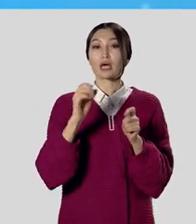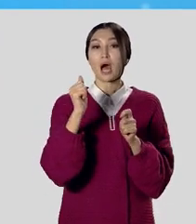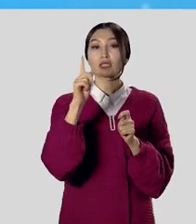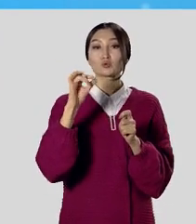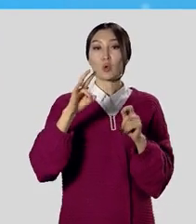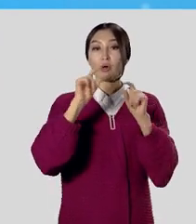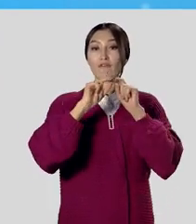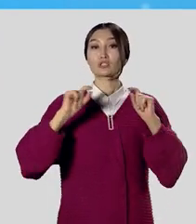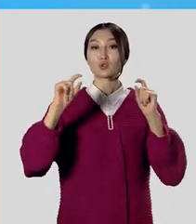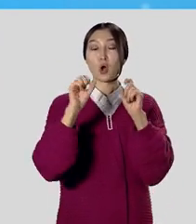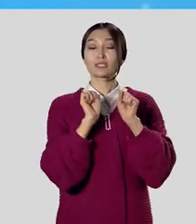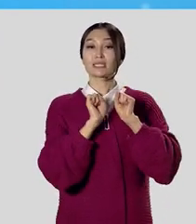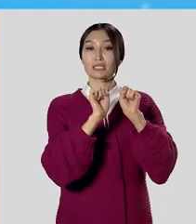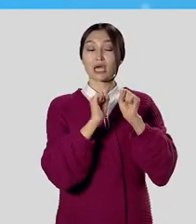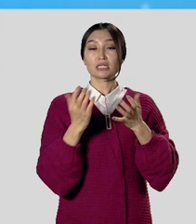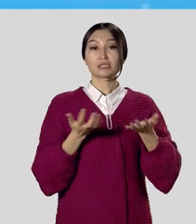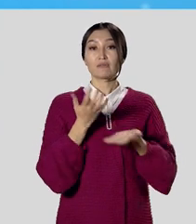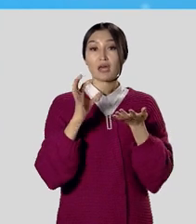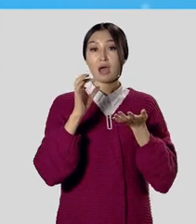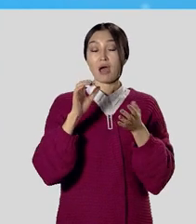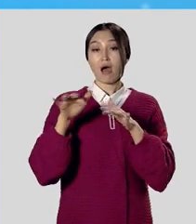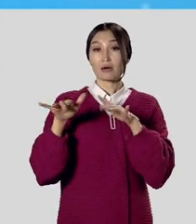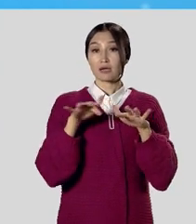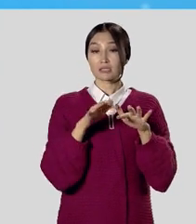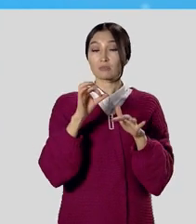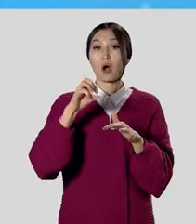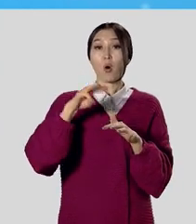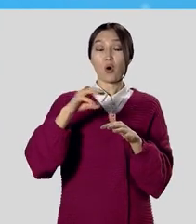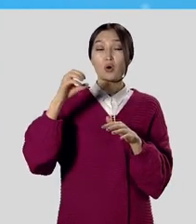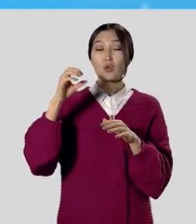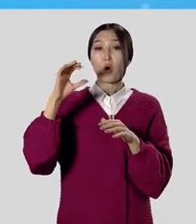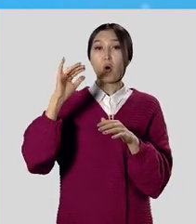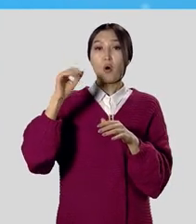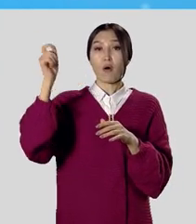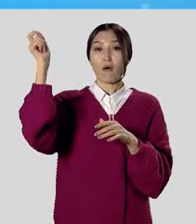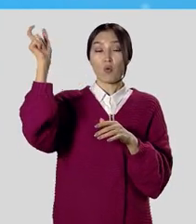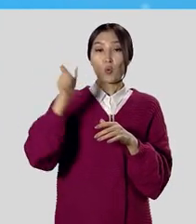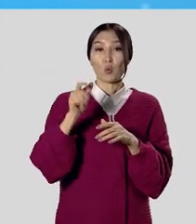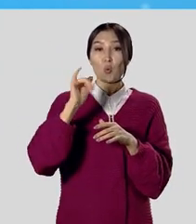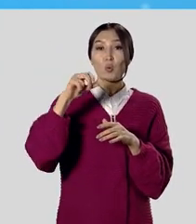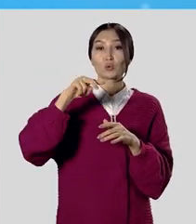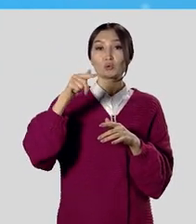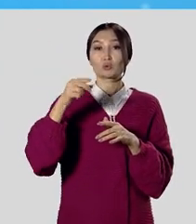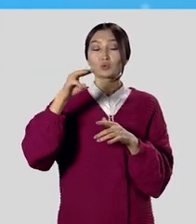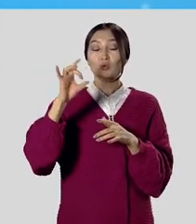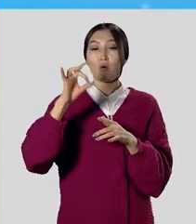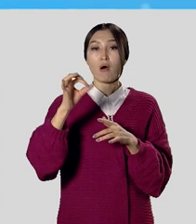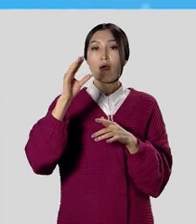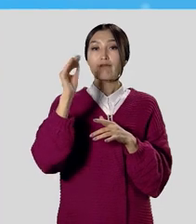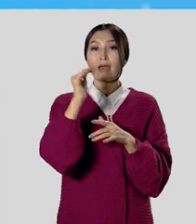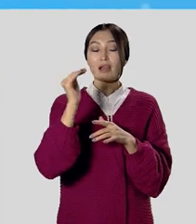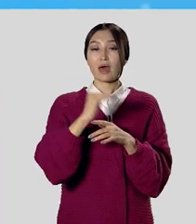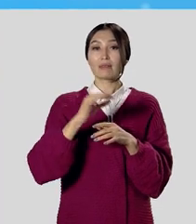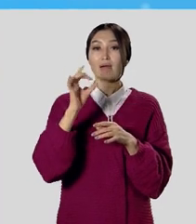слой, защищающий живые организмы от ультрафиолетовой радиации.